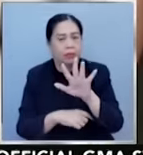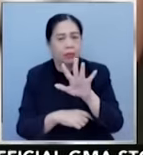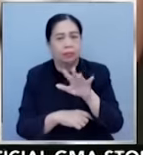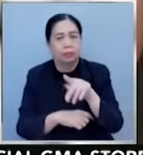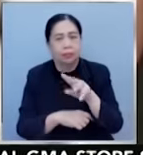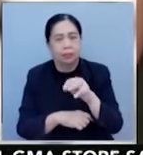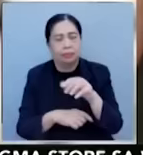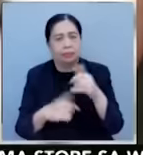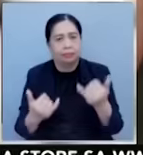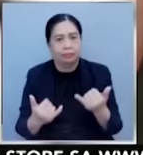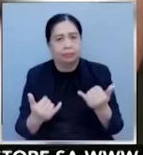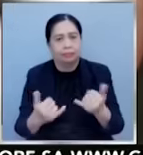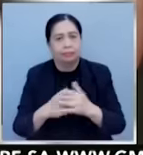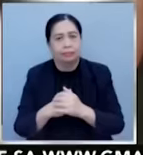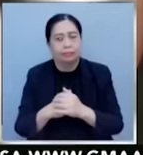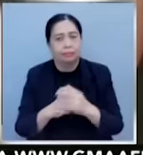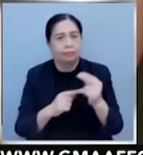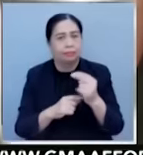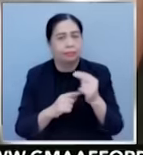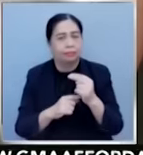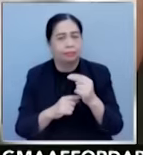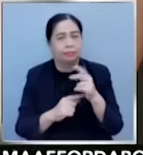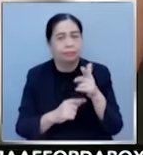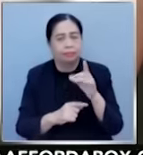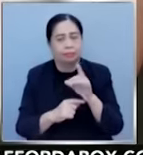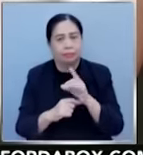pong araw, November